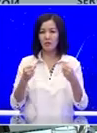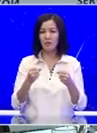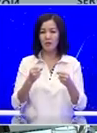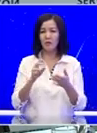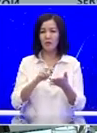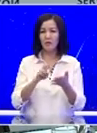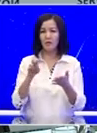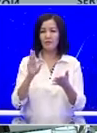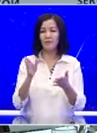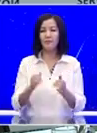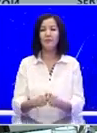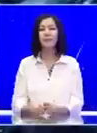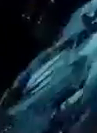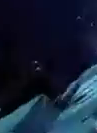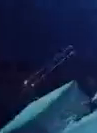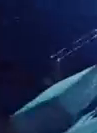жазылғандарын күтеміз.